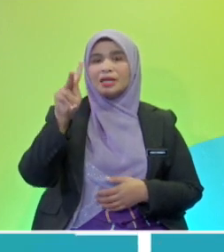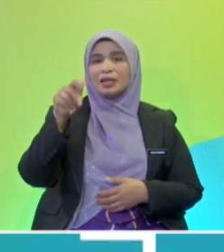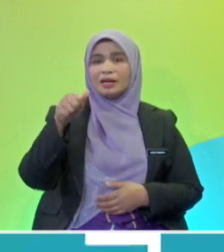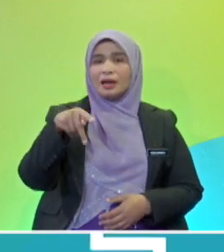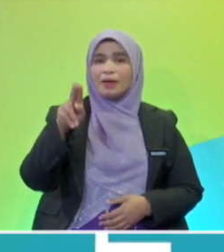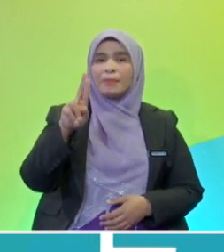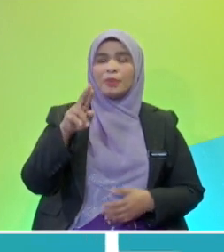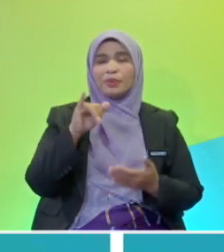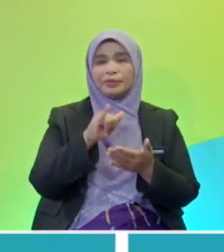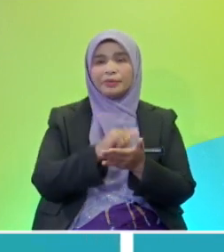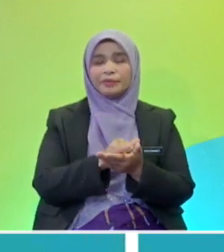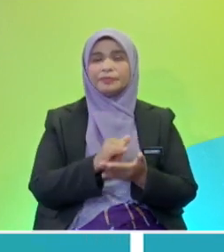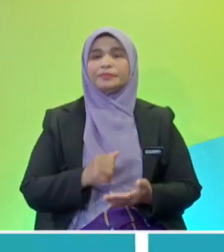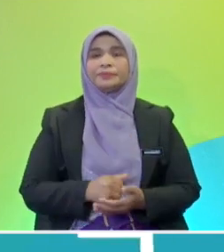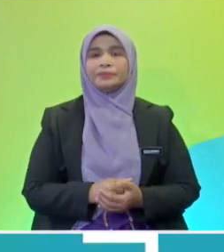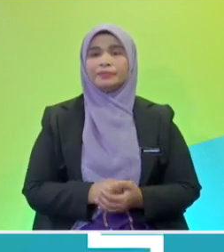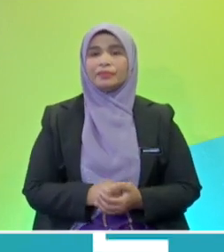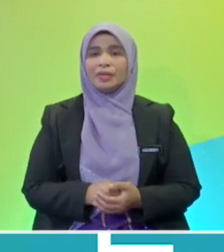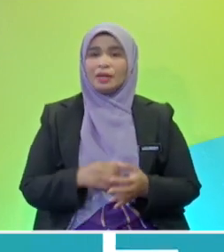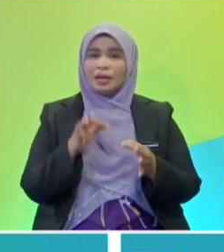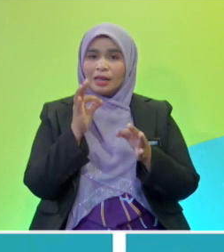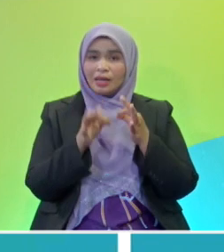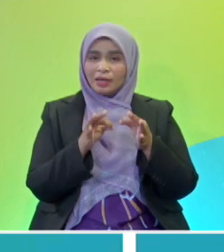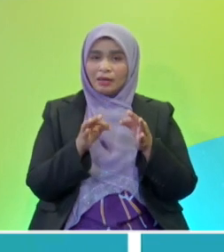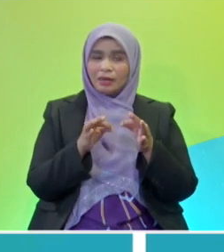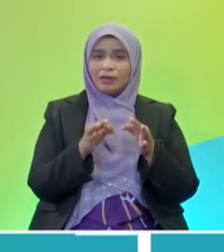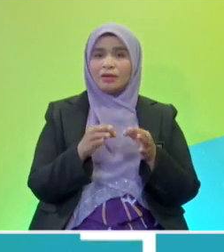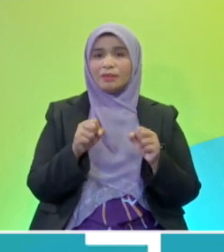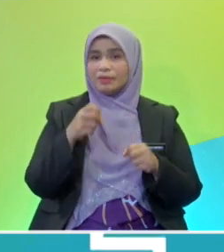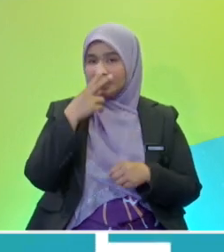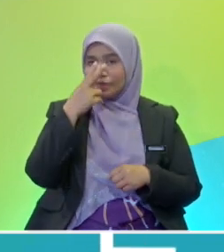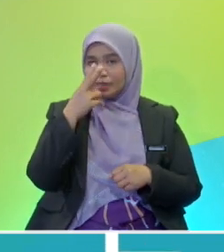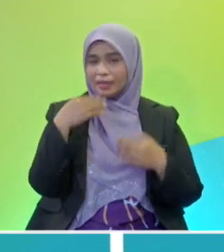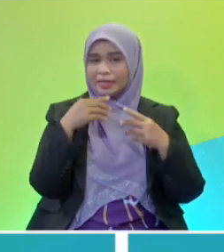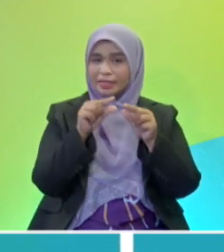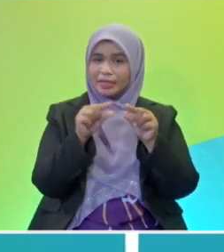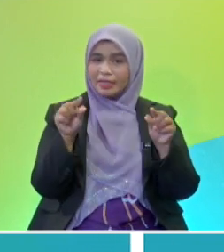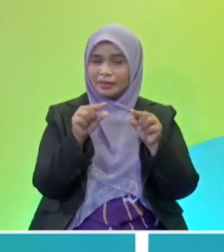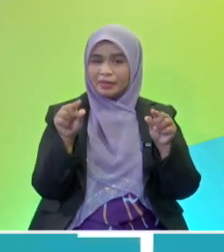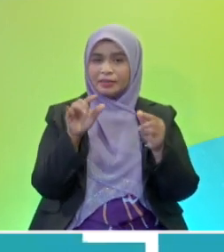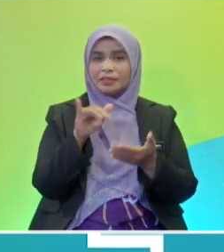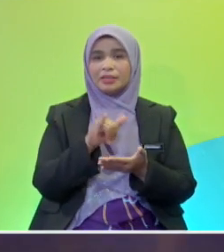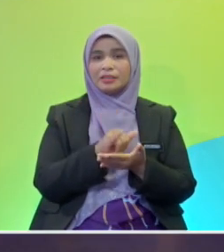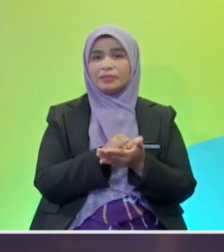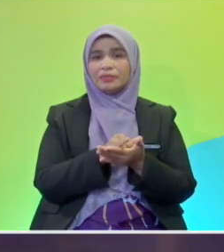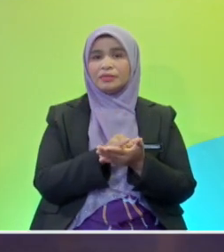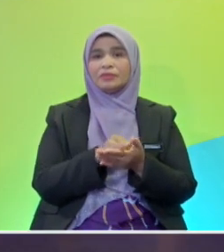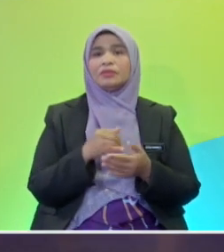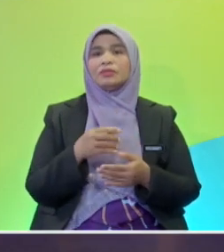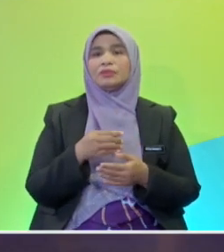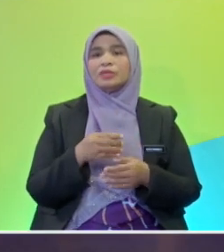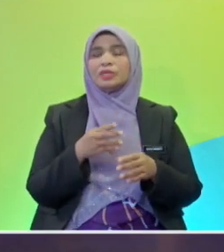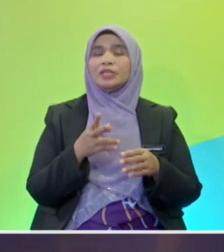adalah Oke bekas saya ni okey kalau Mira boleh lihat ada garisan kat situ okey garisan ni untuk permulaan Sebab Dia kata ialah